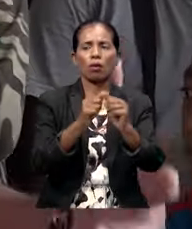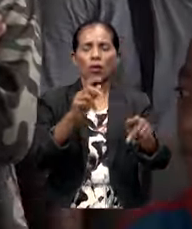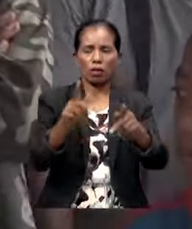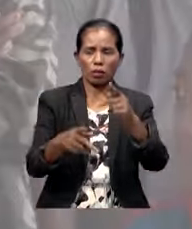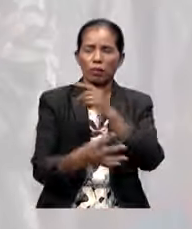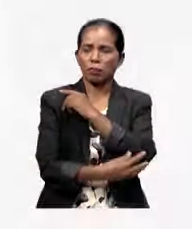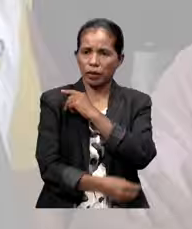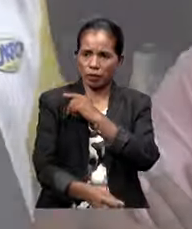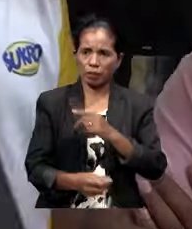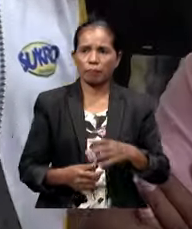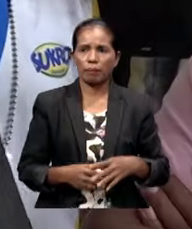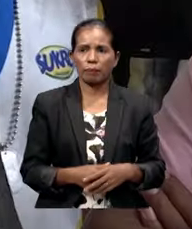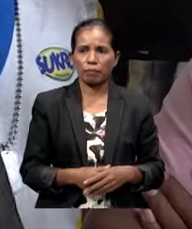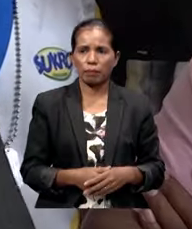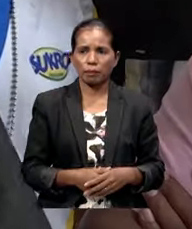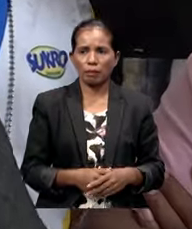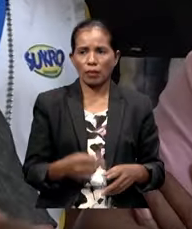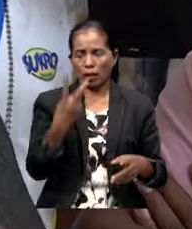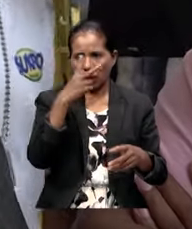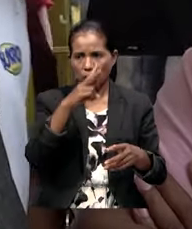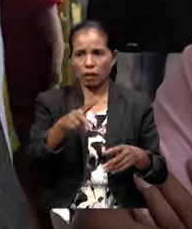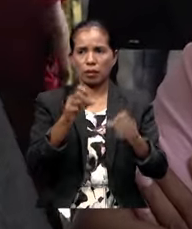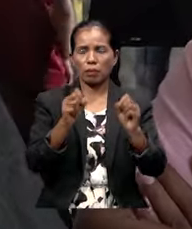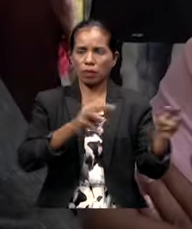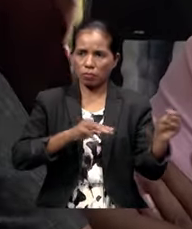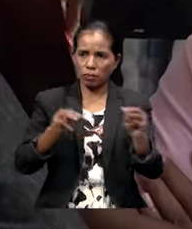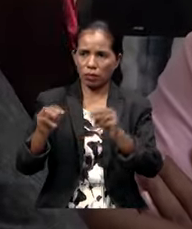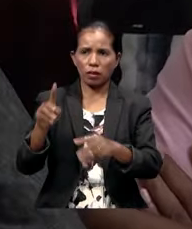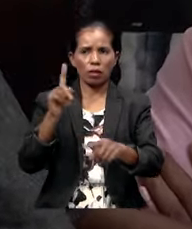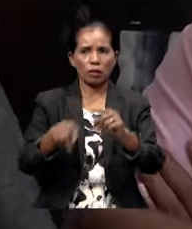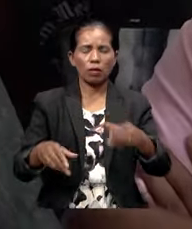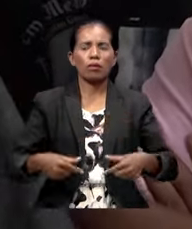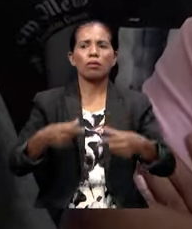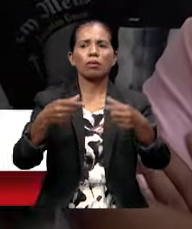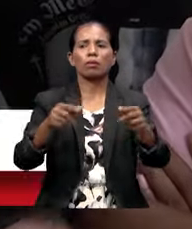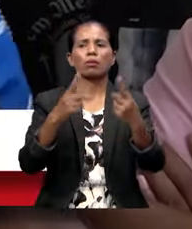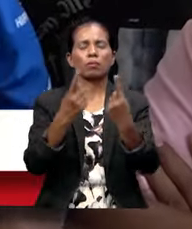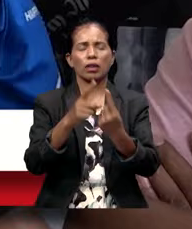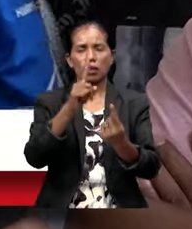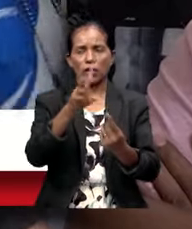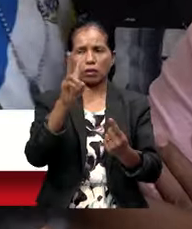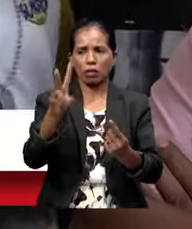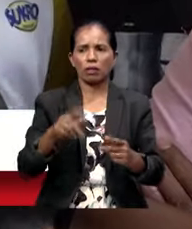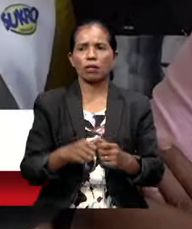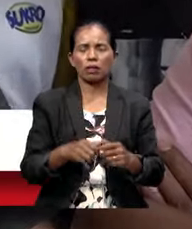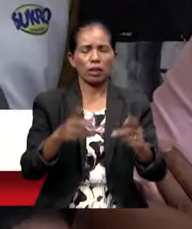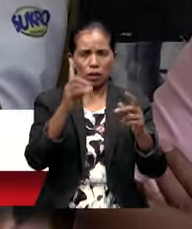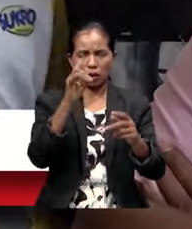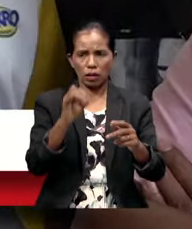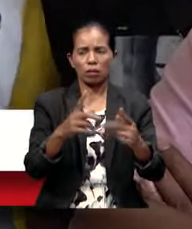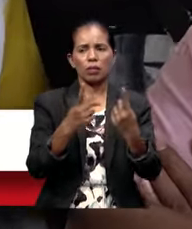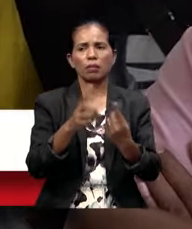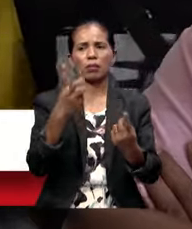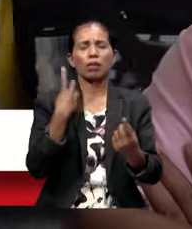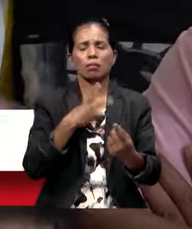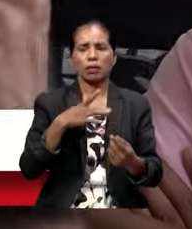bit like tun imediata ba hare para atu bel muda la bel fo ba empresa i daruare i di lar empresa barak atu ne para ami